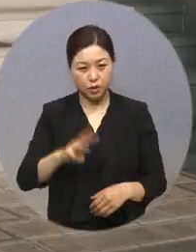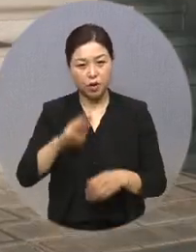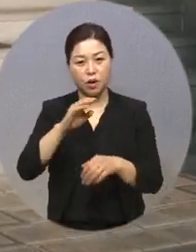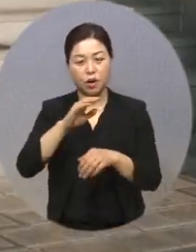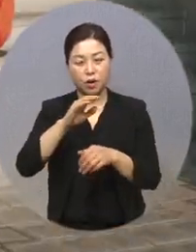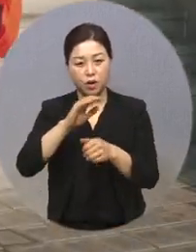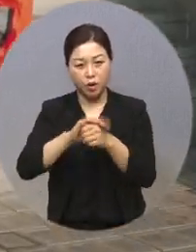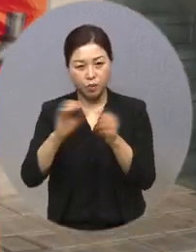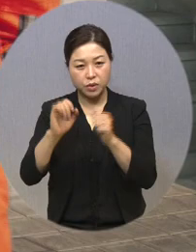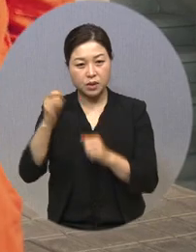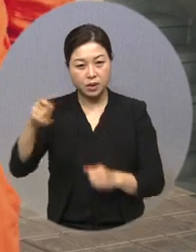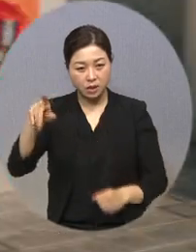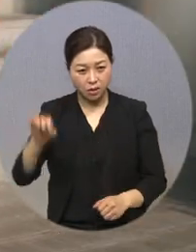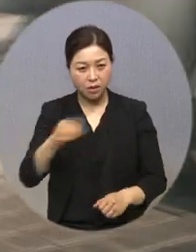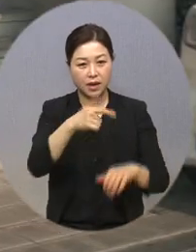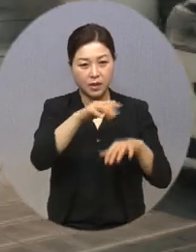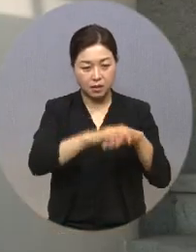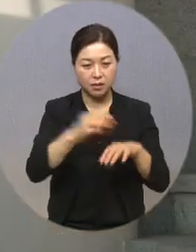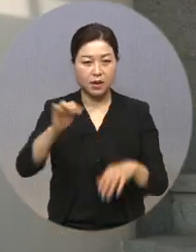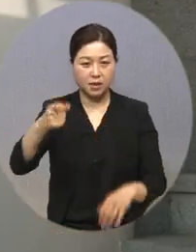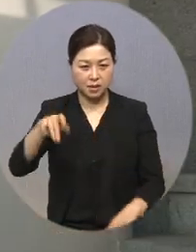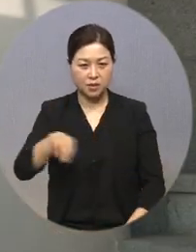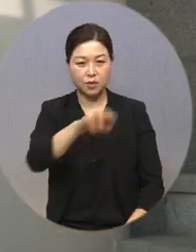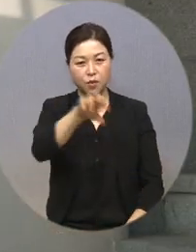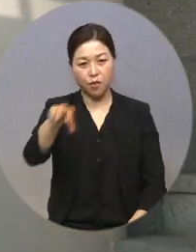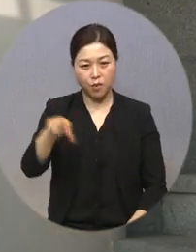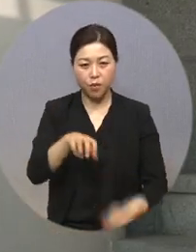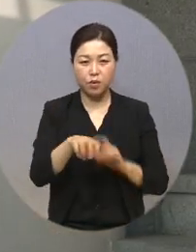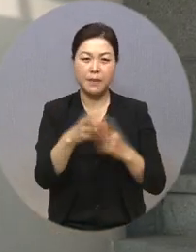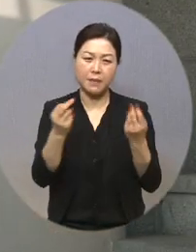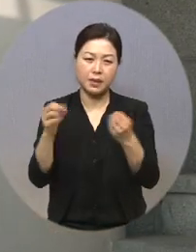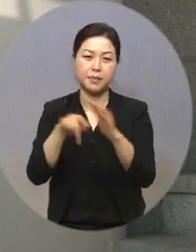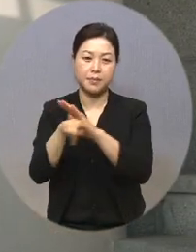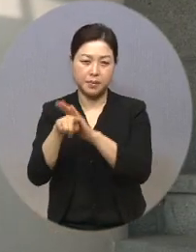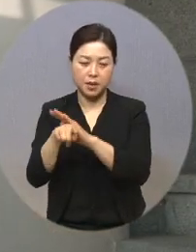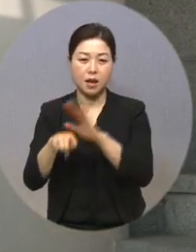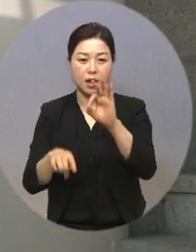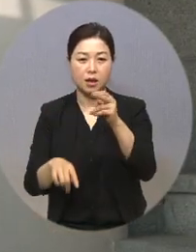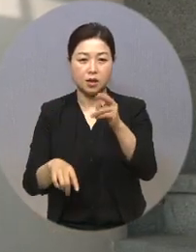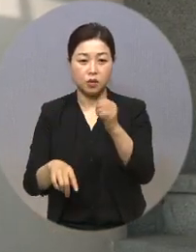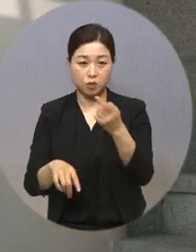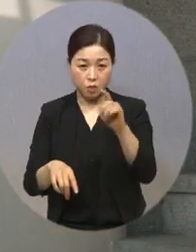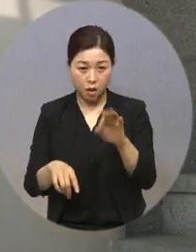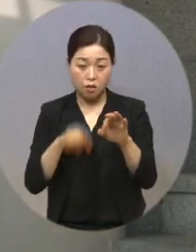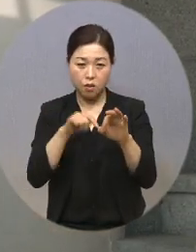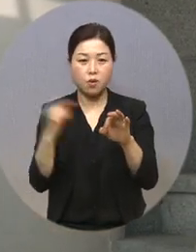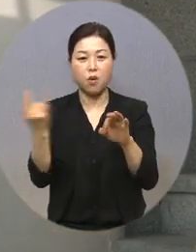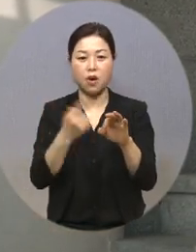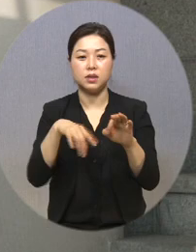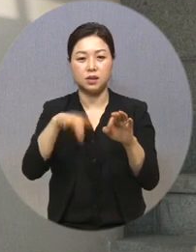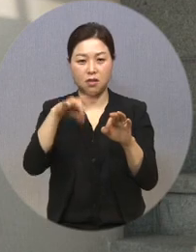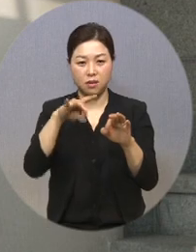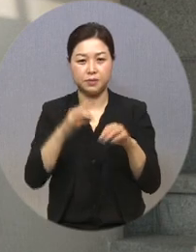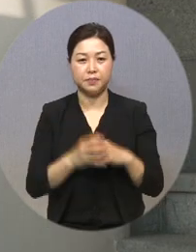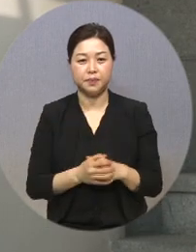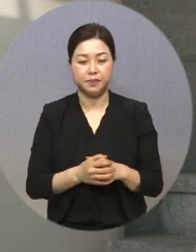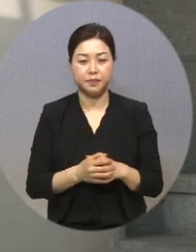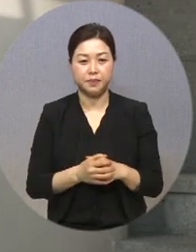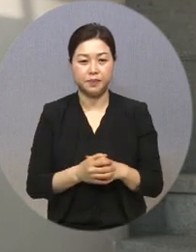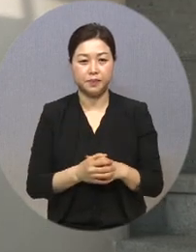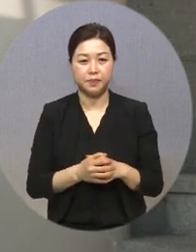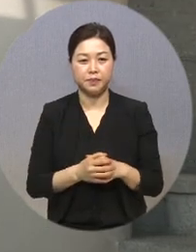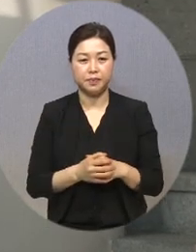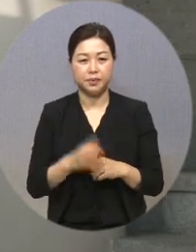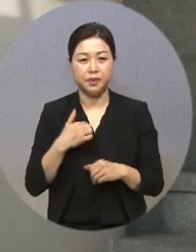의성, 대전, 태능 뭐 이런 데 많이 다녔는데 근데 영광은 완전 처음이에요. 아, 진짜 살았었다는 얘기예요, 그 동네를. 아, 진짜 살았었어요? 예, 예, 예. 저는